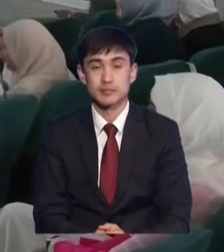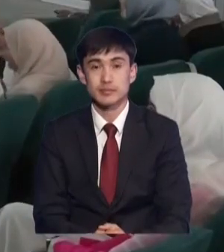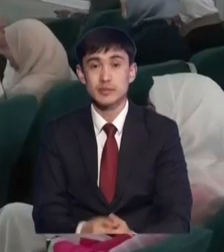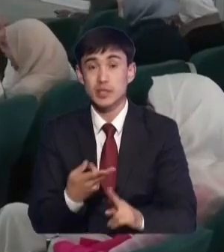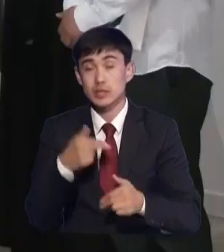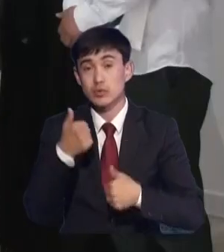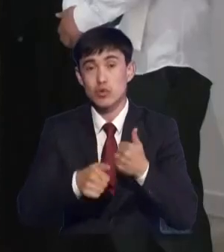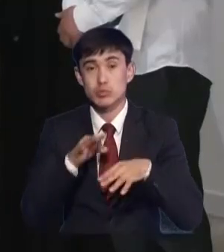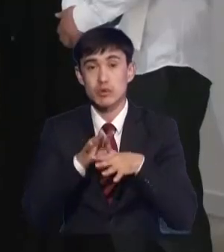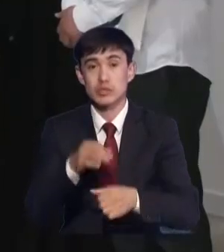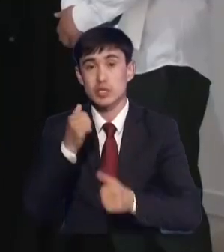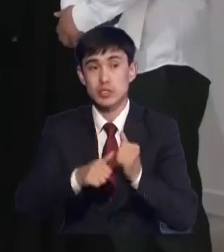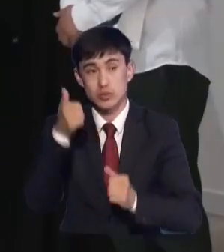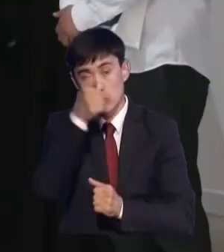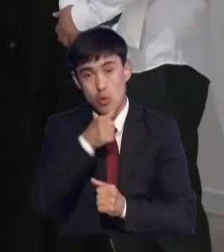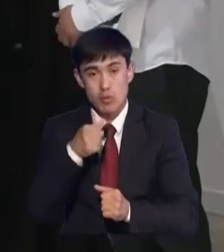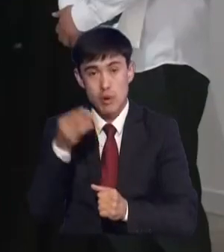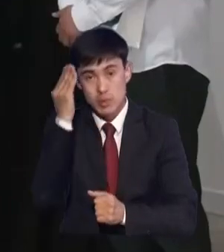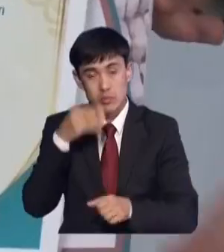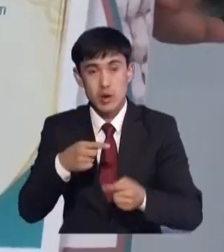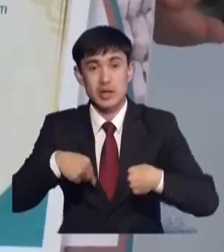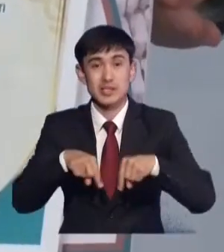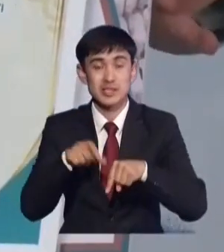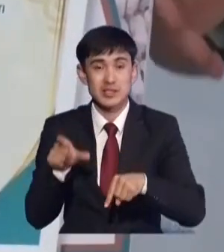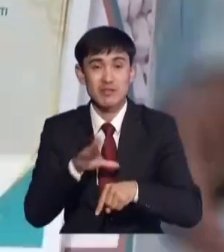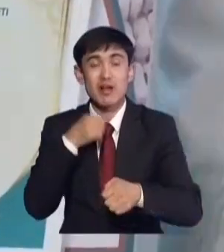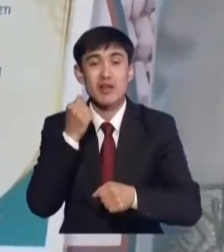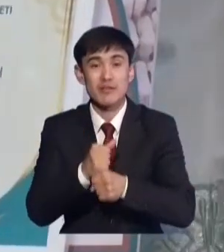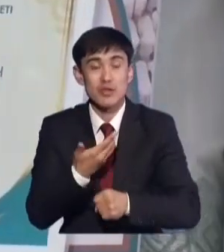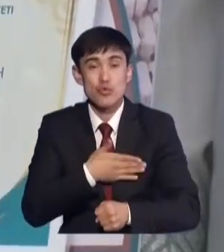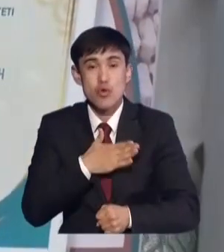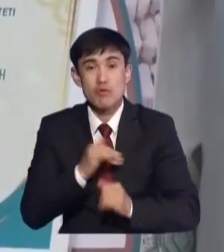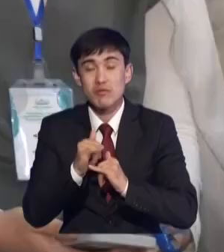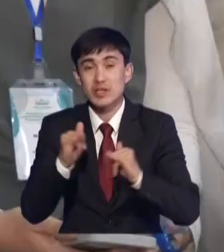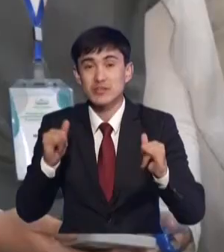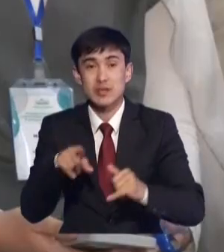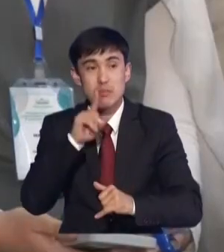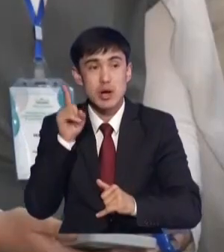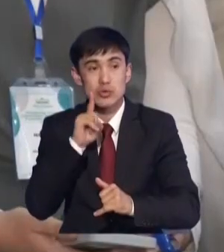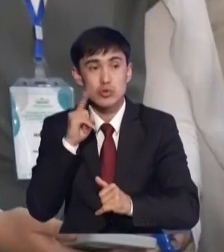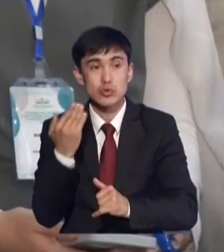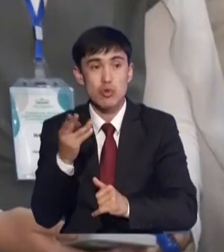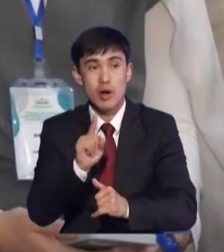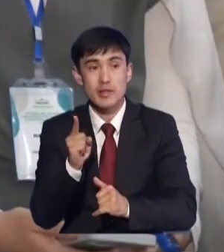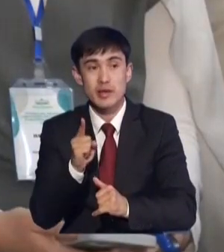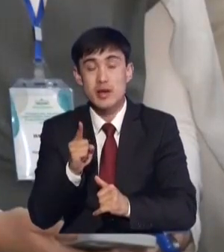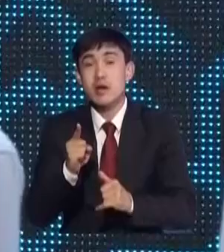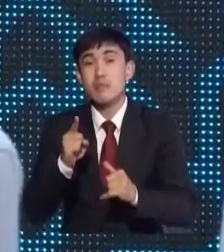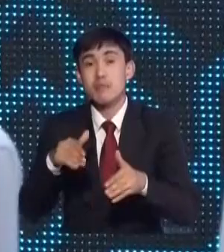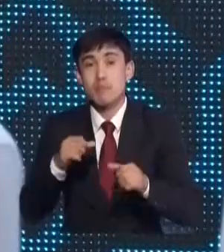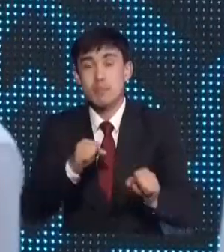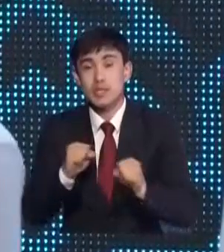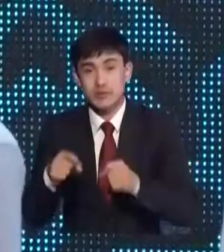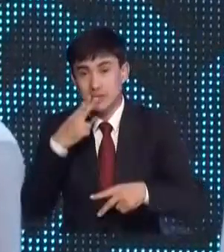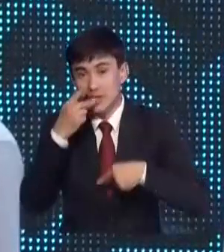данный конкурс проводится ежегодно, а по мнению его организаторов, главное в духовном развитии молодежи то, чтобы они